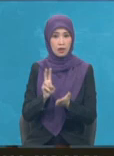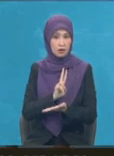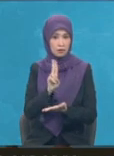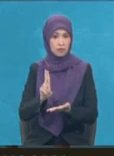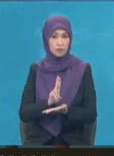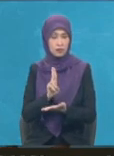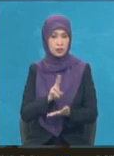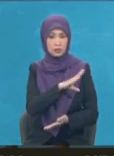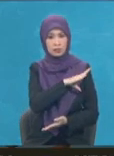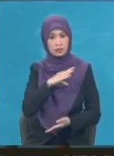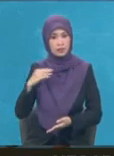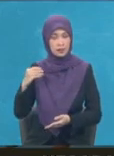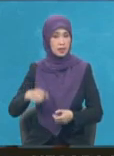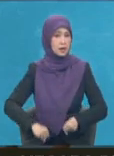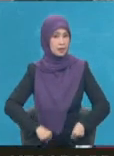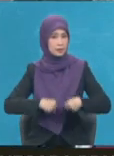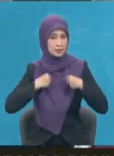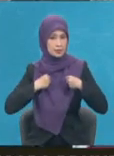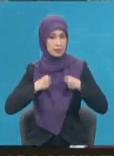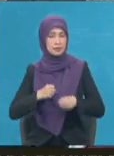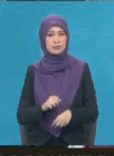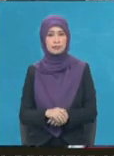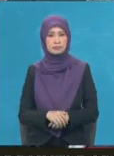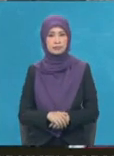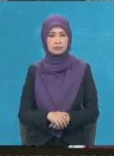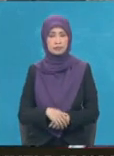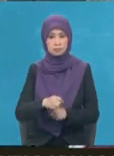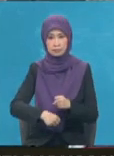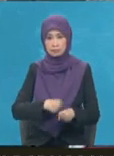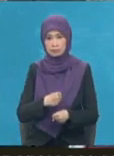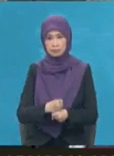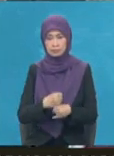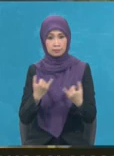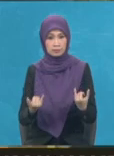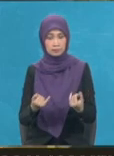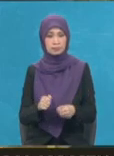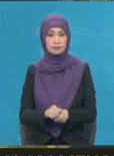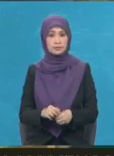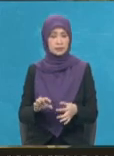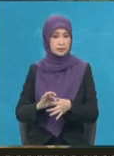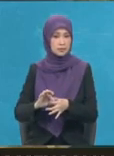dan kesehatan semua program tahun ini dikendalikan dengan kerjasama